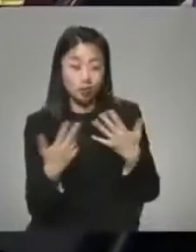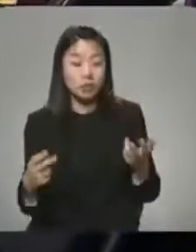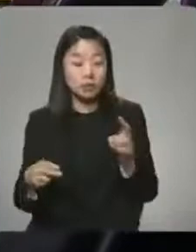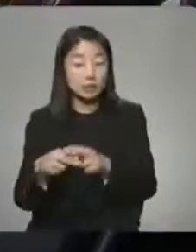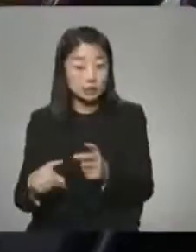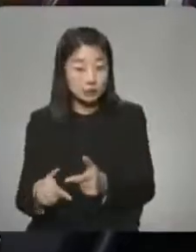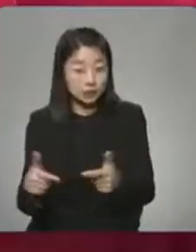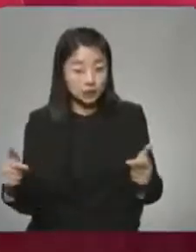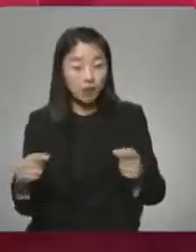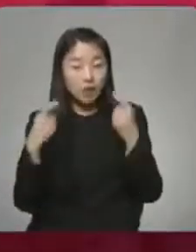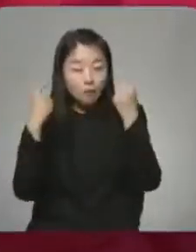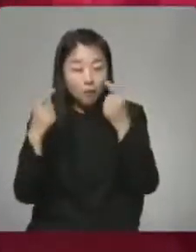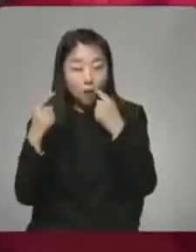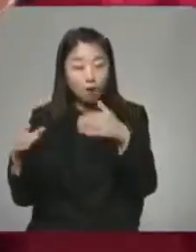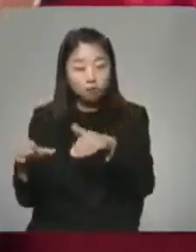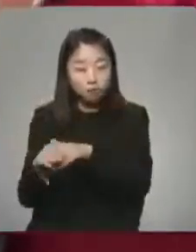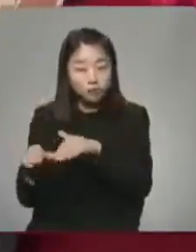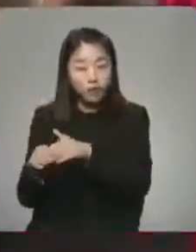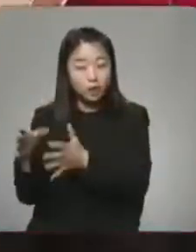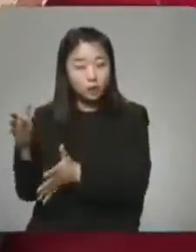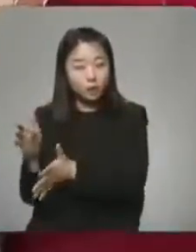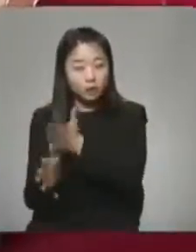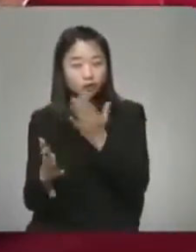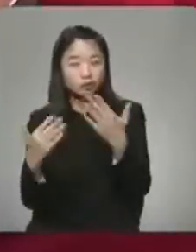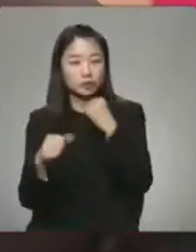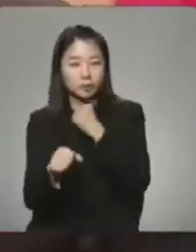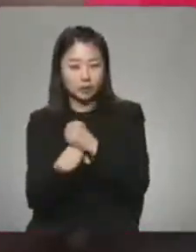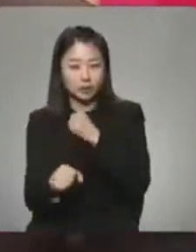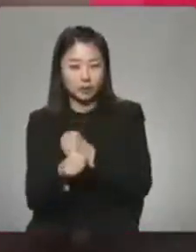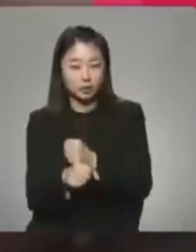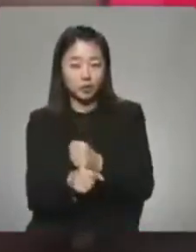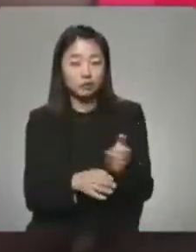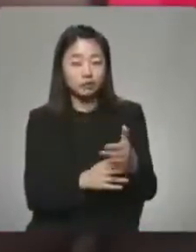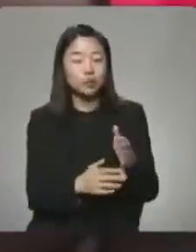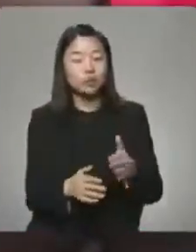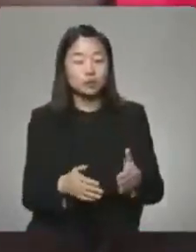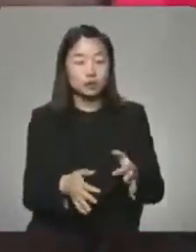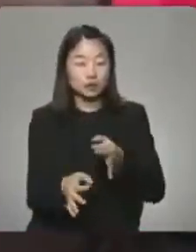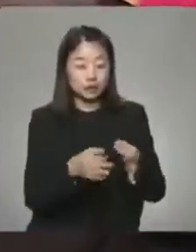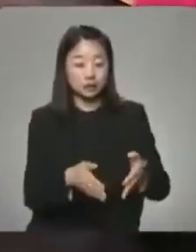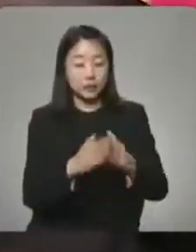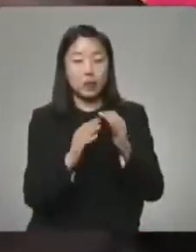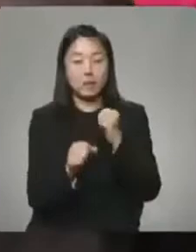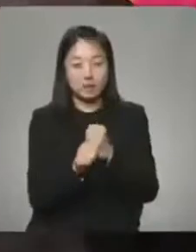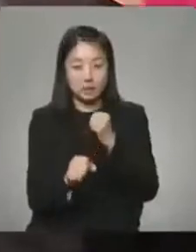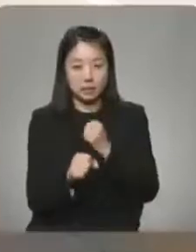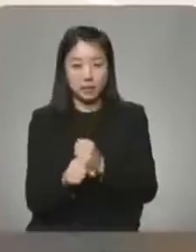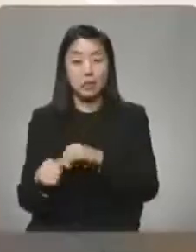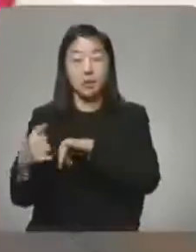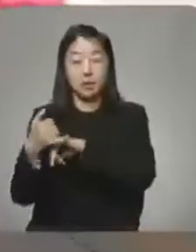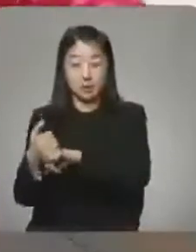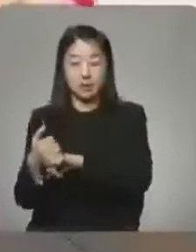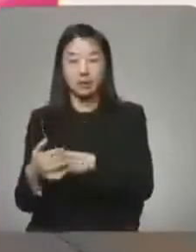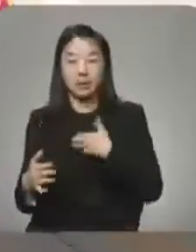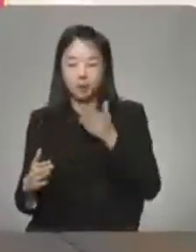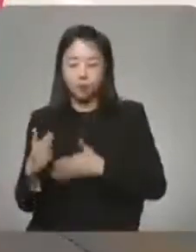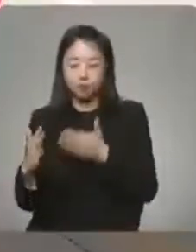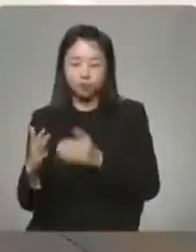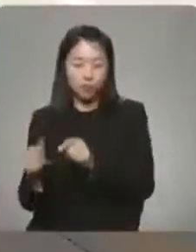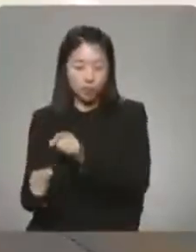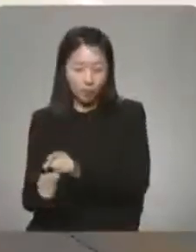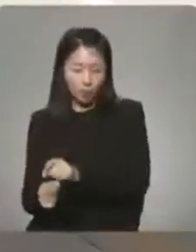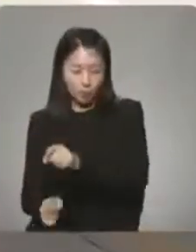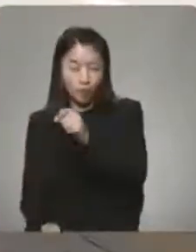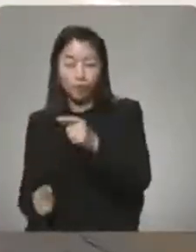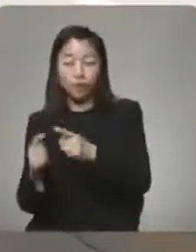창출, 관광문화도시 조성, 수산물 종합시장 건설 등을 공약했습니다. 오랜 공직 경험을 살려